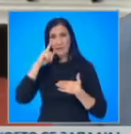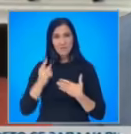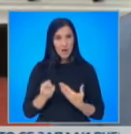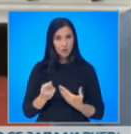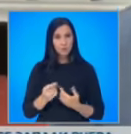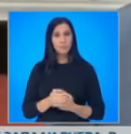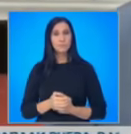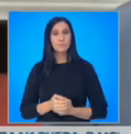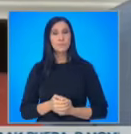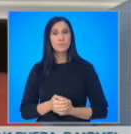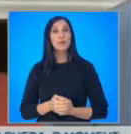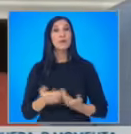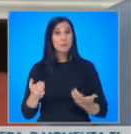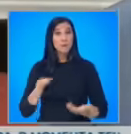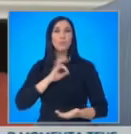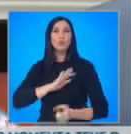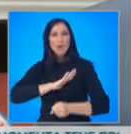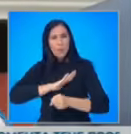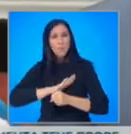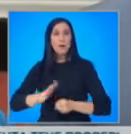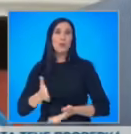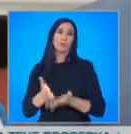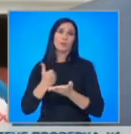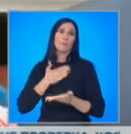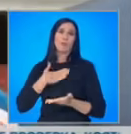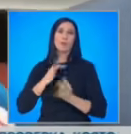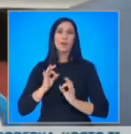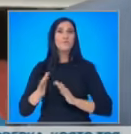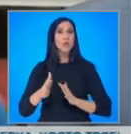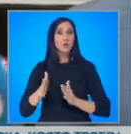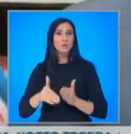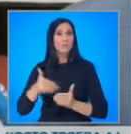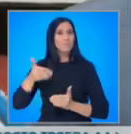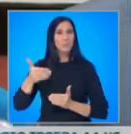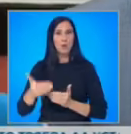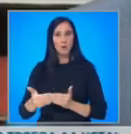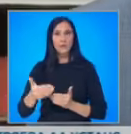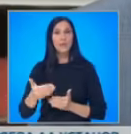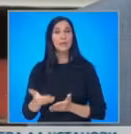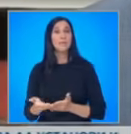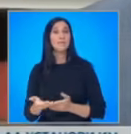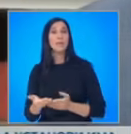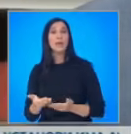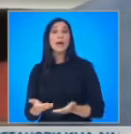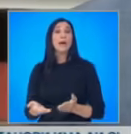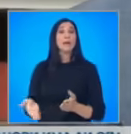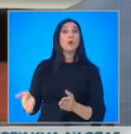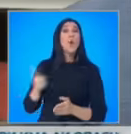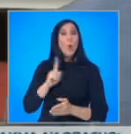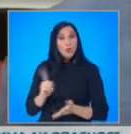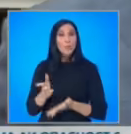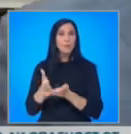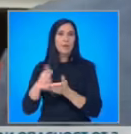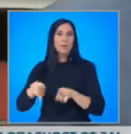че получихме пълна подкрепа от Има такъв народ за приоритетите, зад които стоим, като